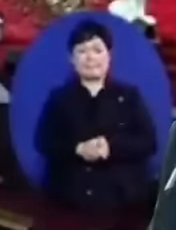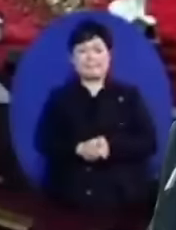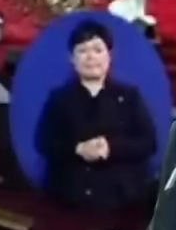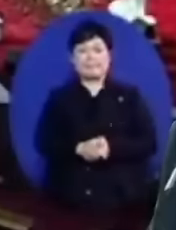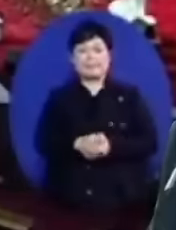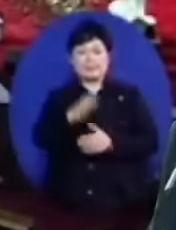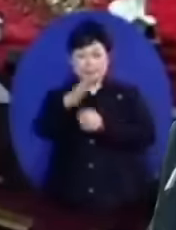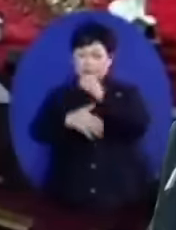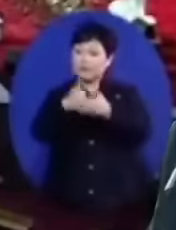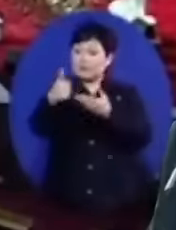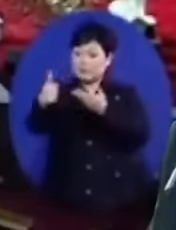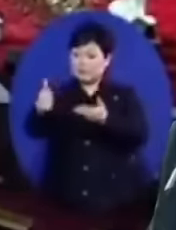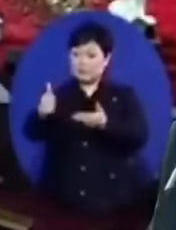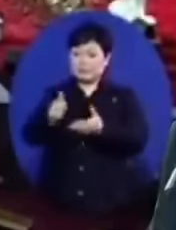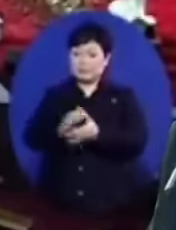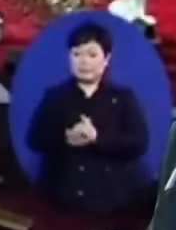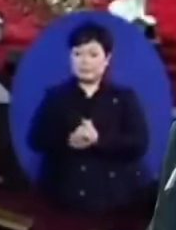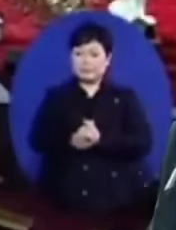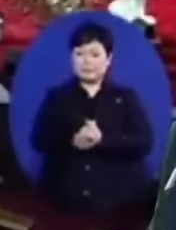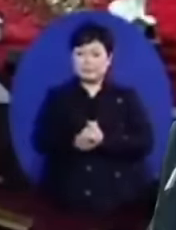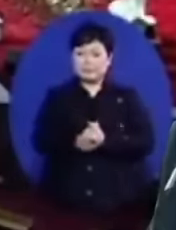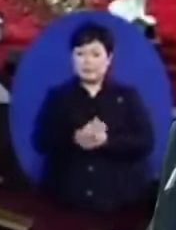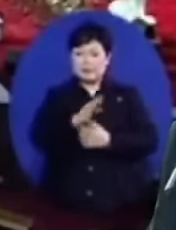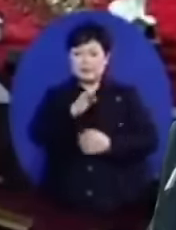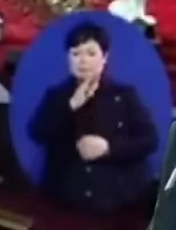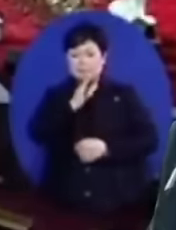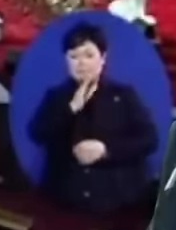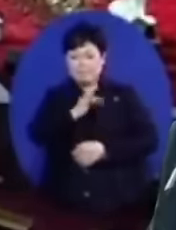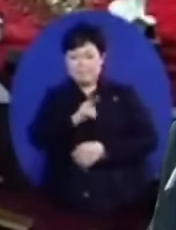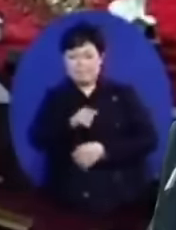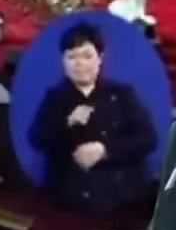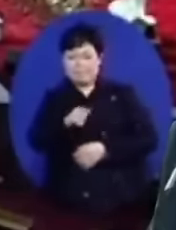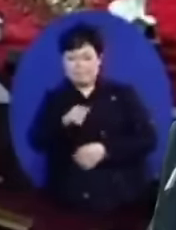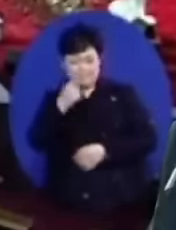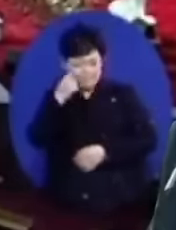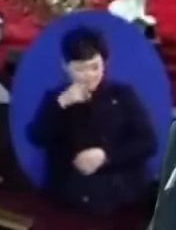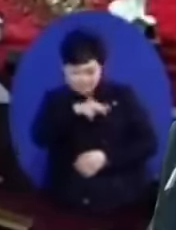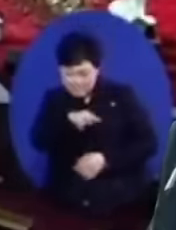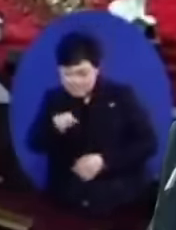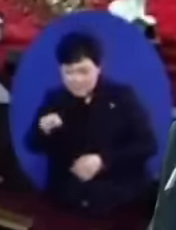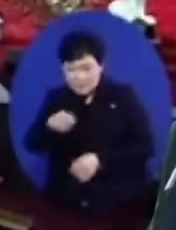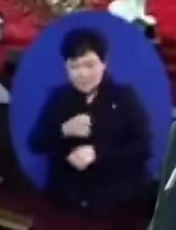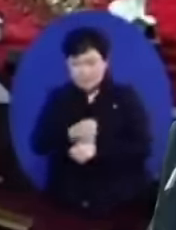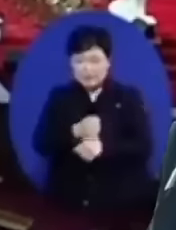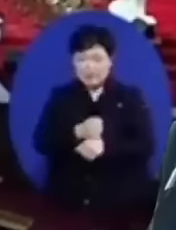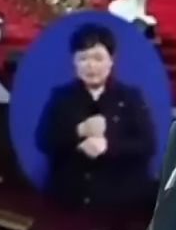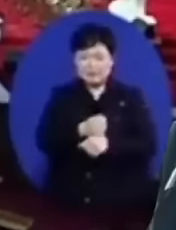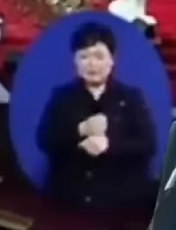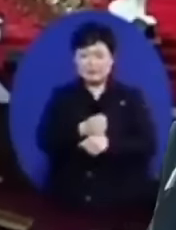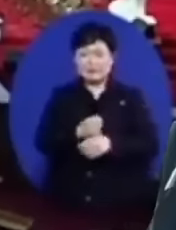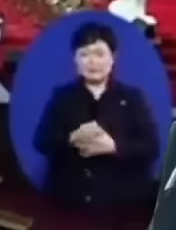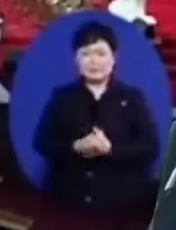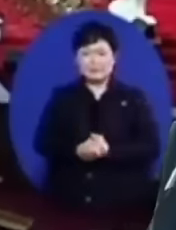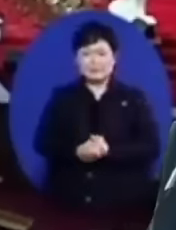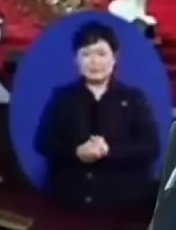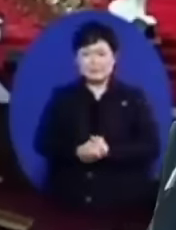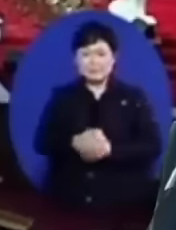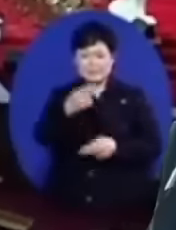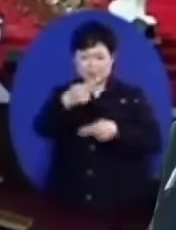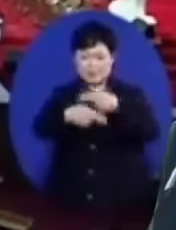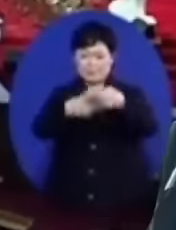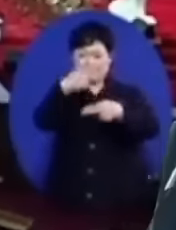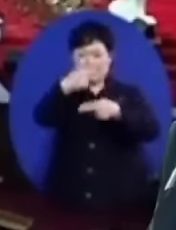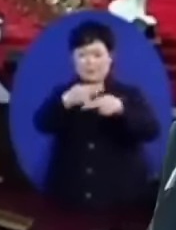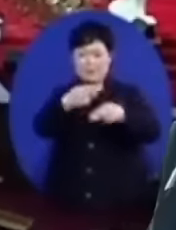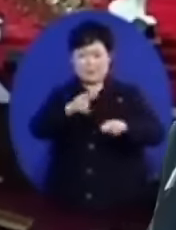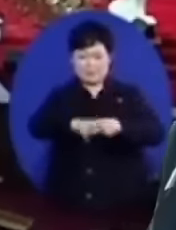그래서 하나님이 그들을 괘씸히 여기서 내려와 보시고 은혜를 혼잡게 하며 그들은 바벨탑을